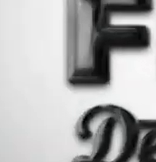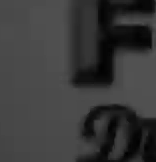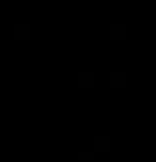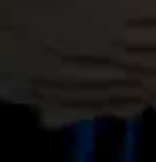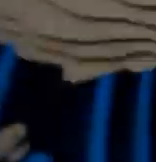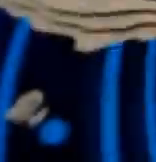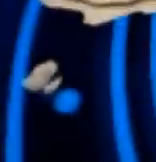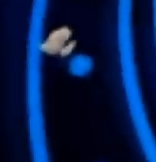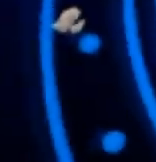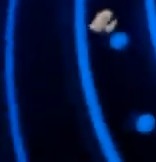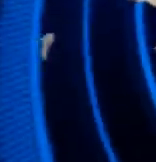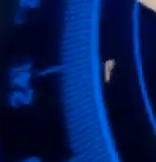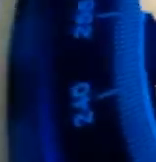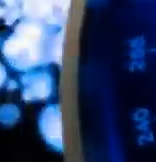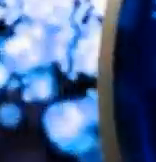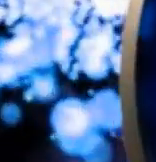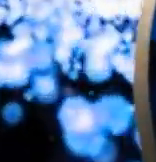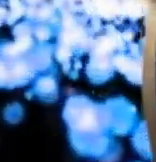की धड़कन.